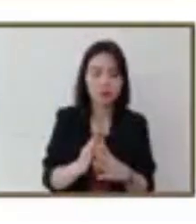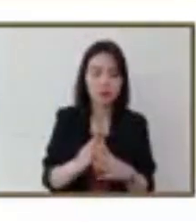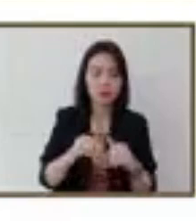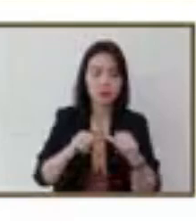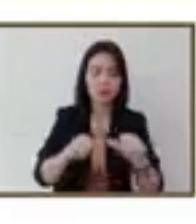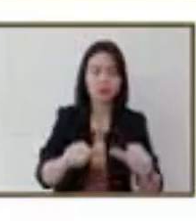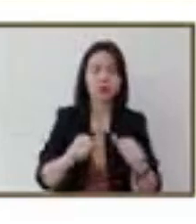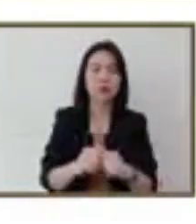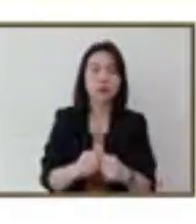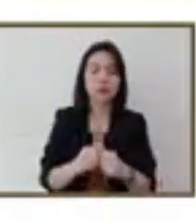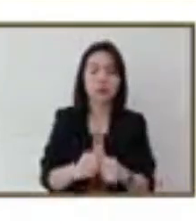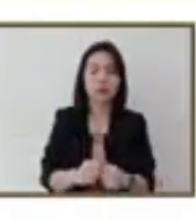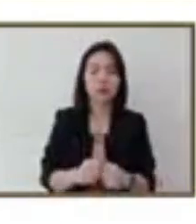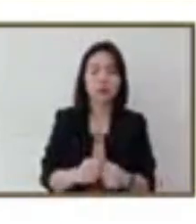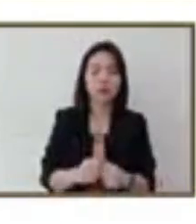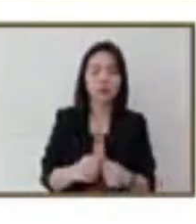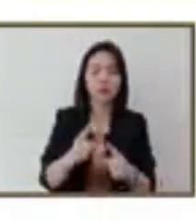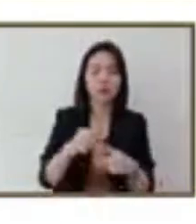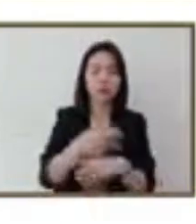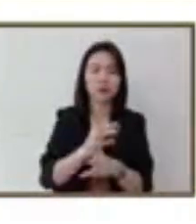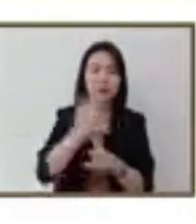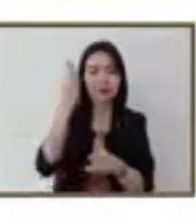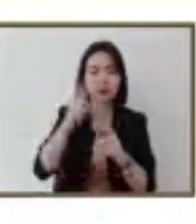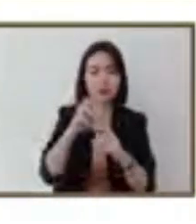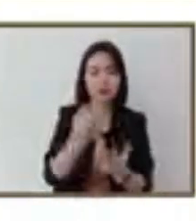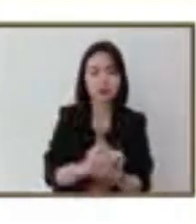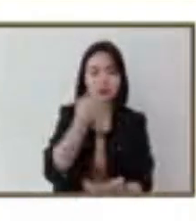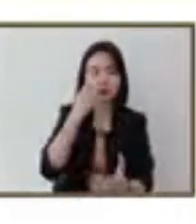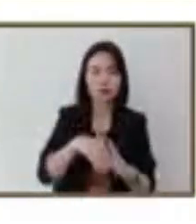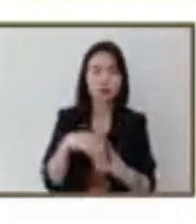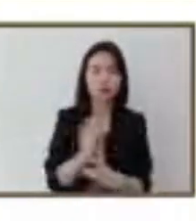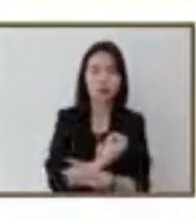patuloy po namin na pagyamanin ang inyong salita